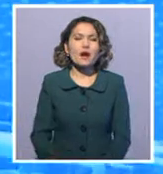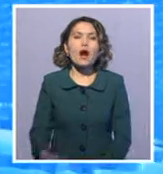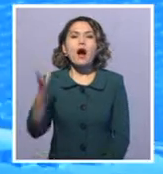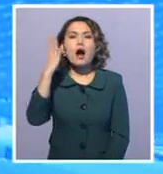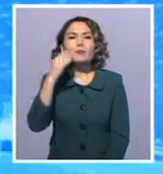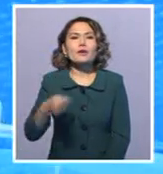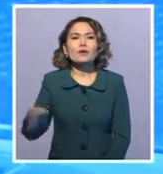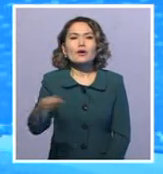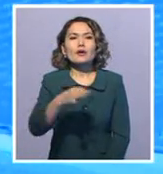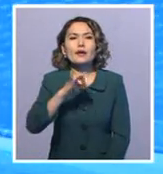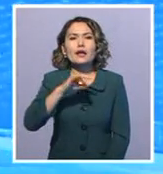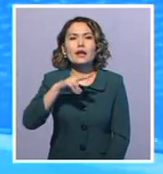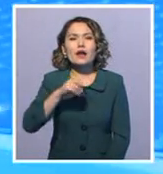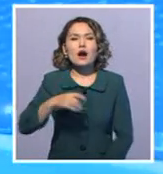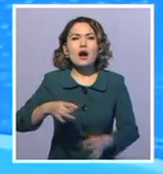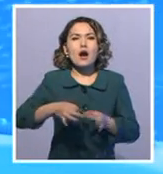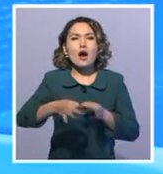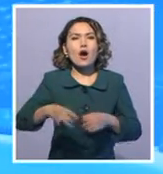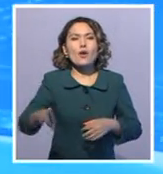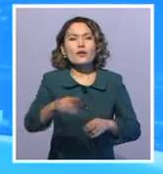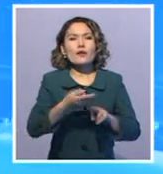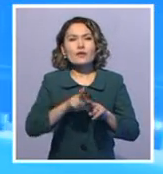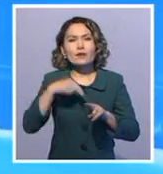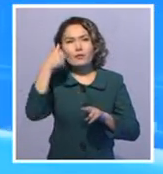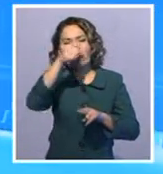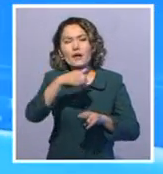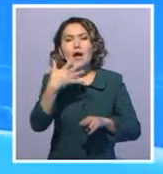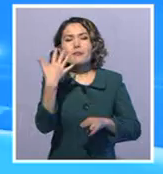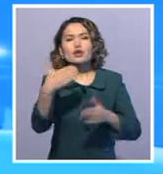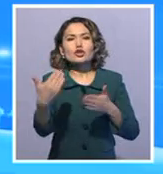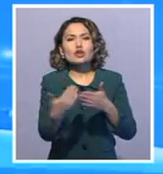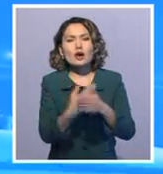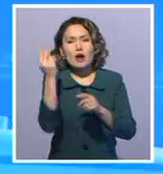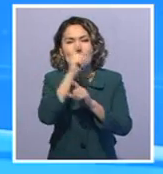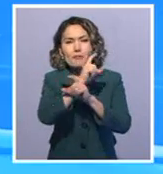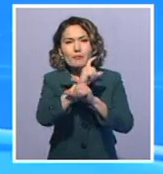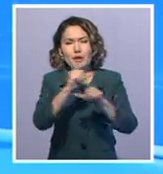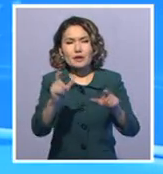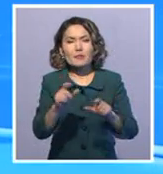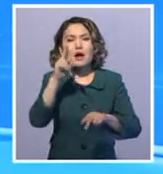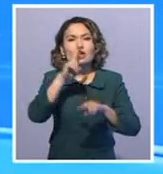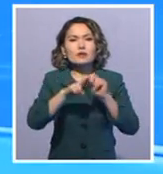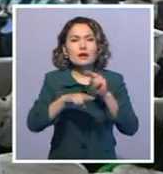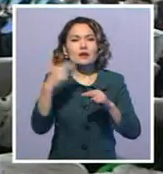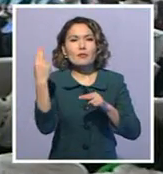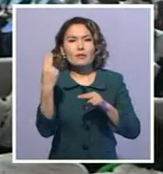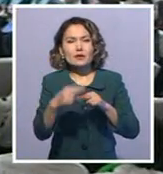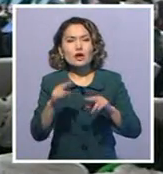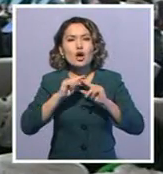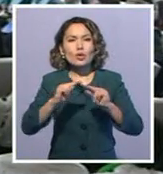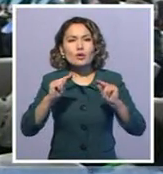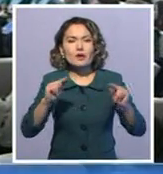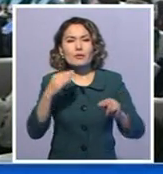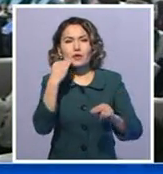Алматы облысы Іле ауданында биыл 5 жаңа мектеп салынып, мыңға жуық тұрғын қайта даярлау курстарынан өткізіледі. Ал аудандағы 1,5 мыңға